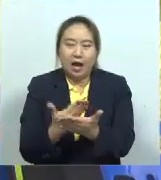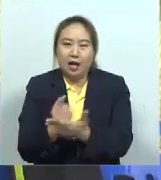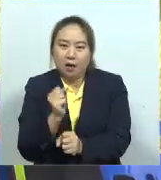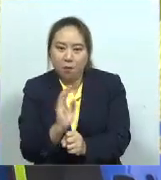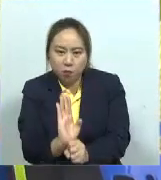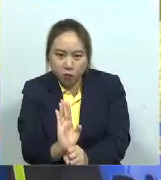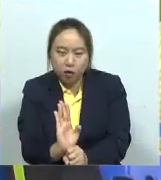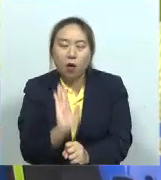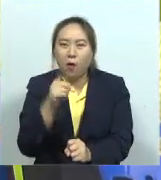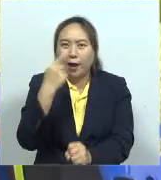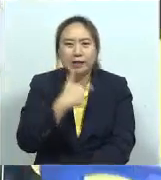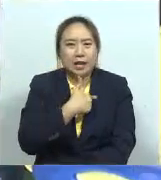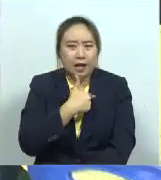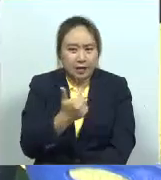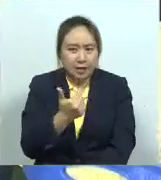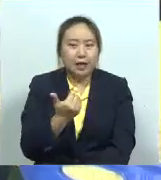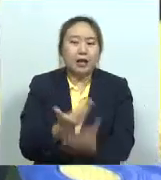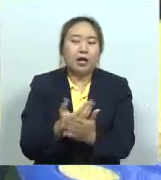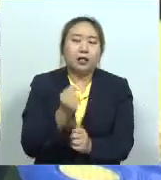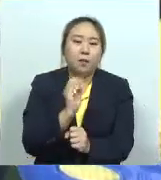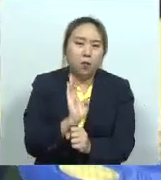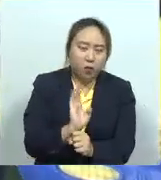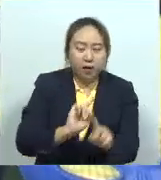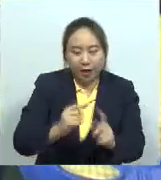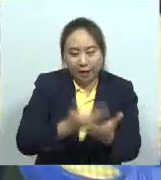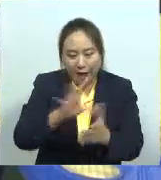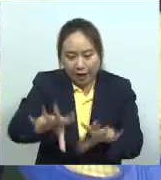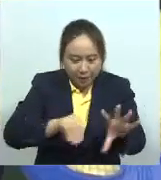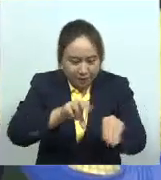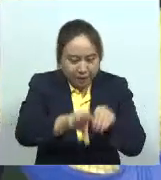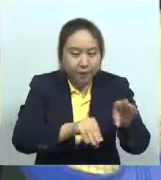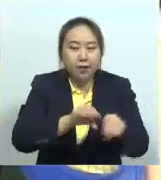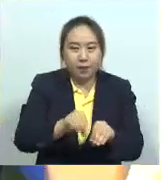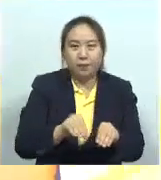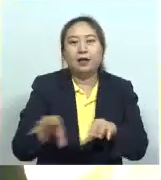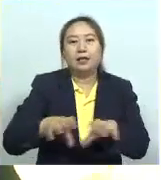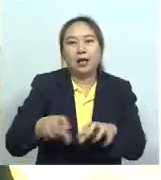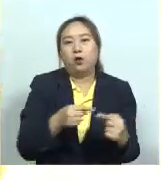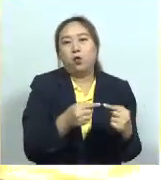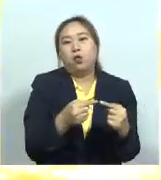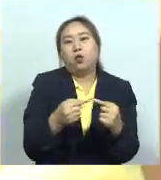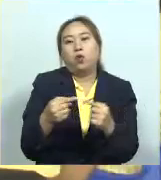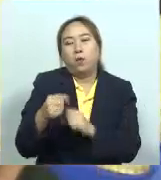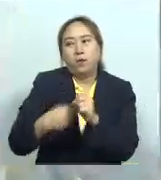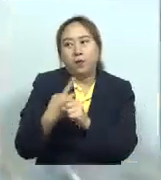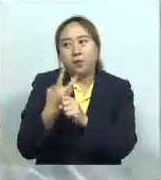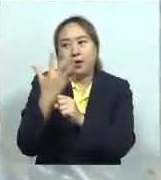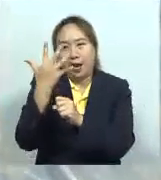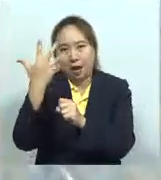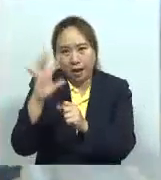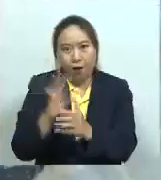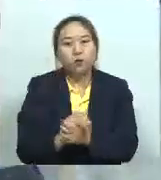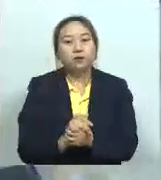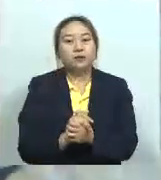ทุนของผู้มีจิตศรัทธาในกิจกรรมซาดากะวากัฟยาริยะที่จัดขึ้นอย่างต่อเนื่องมาเป็นปีที่5แล้วเป็น